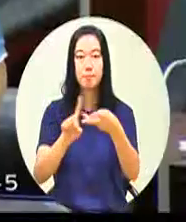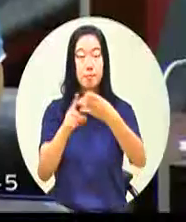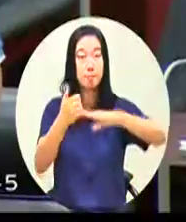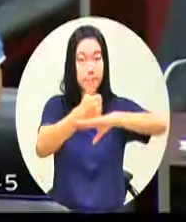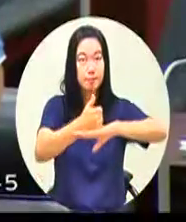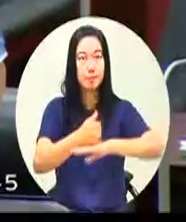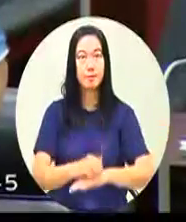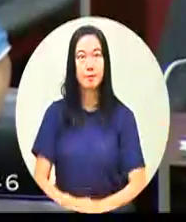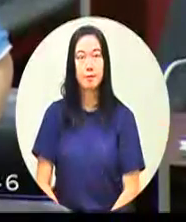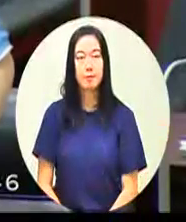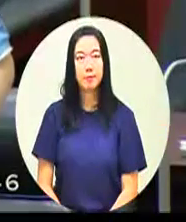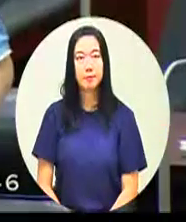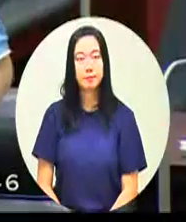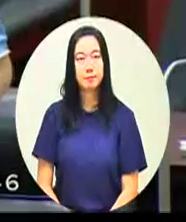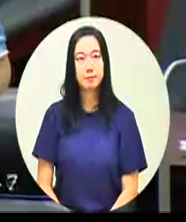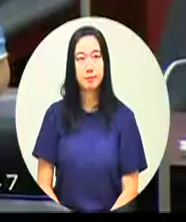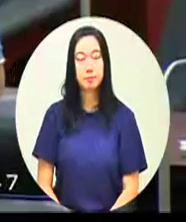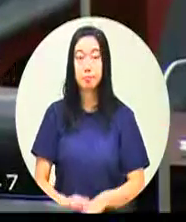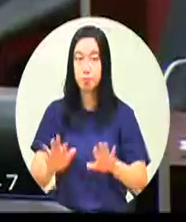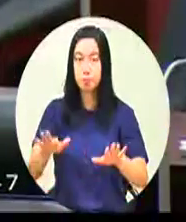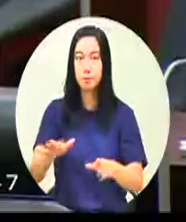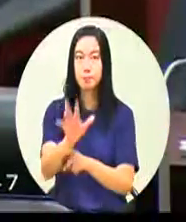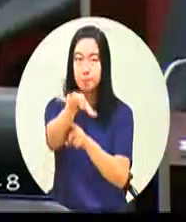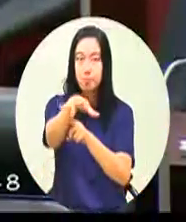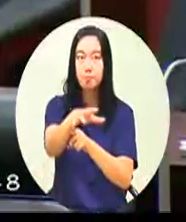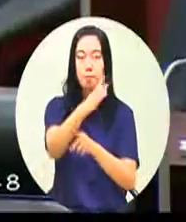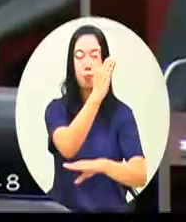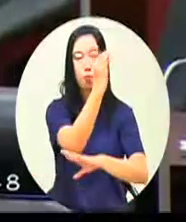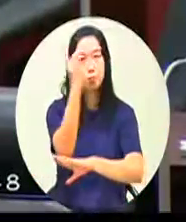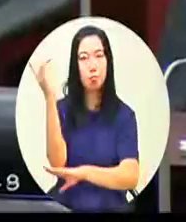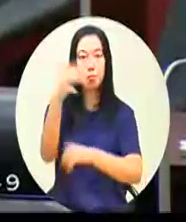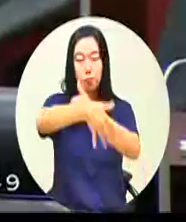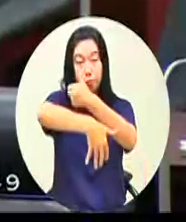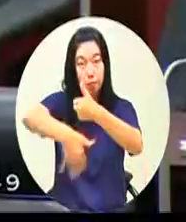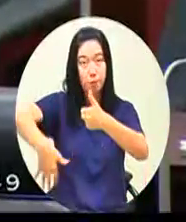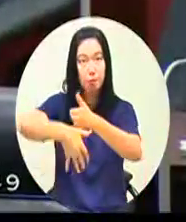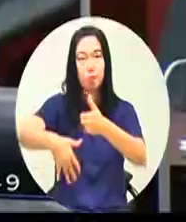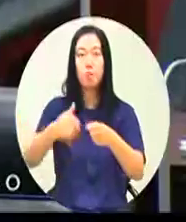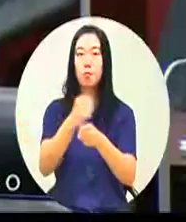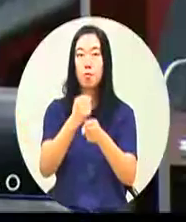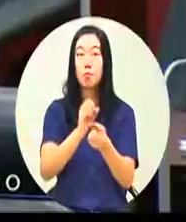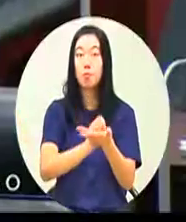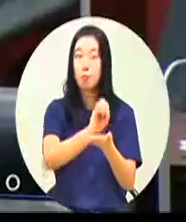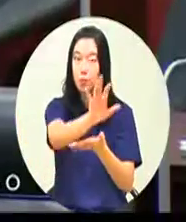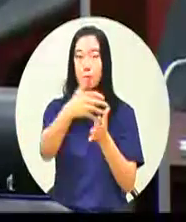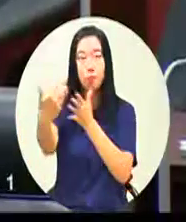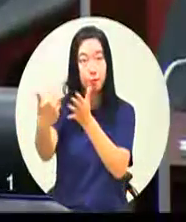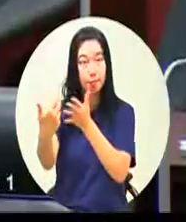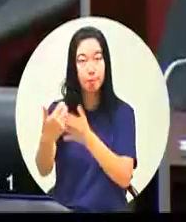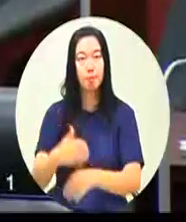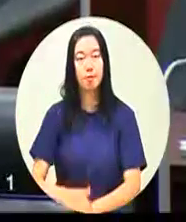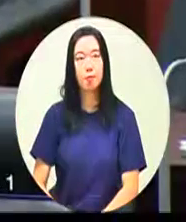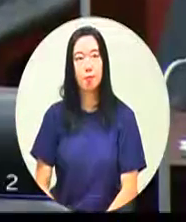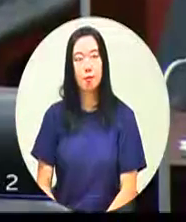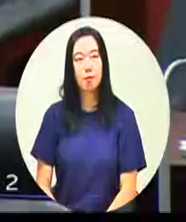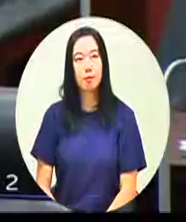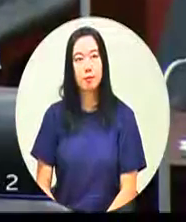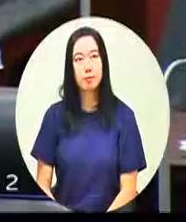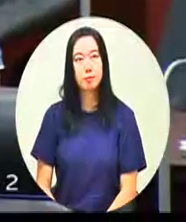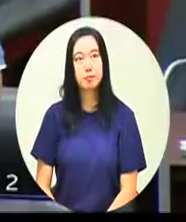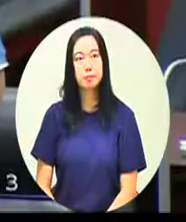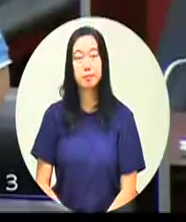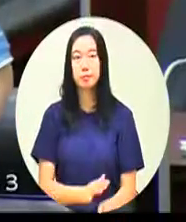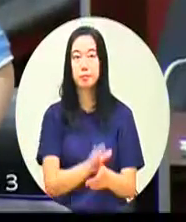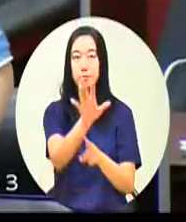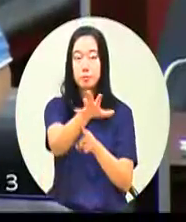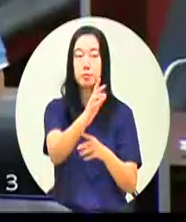那有关今天的农林部门的业务质询哈，那农林部门的各位局处